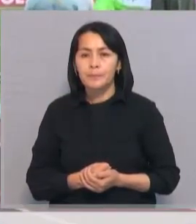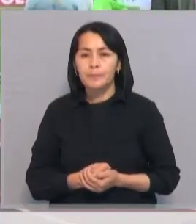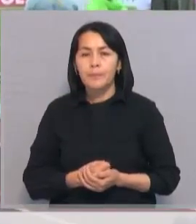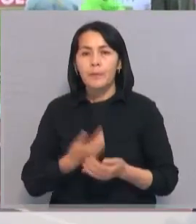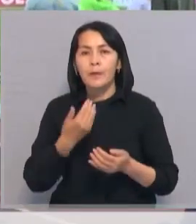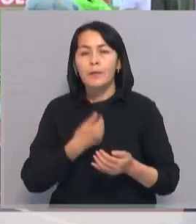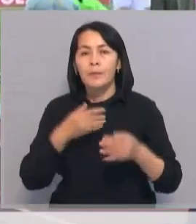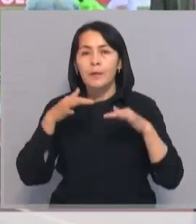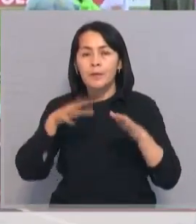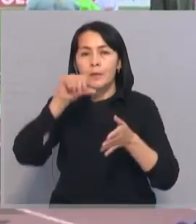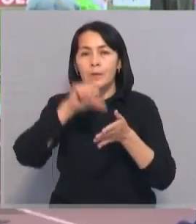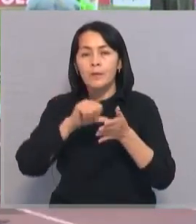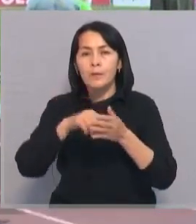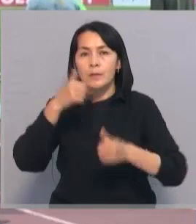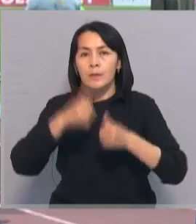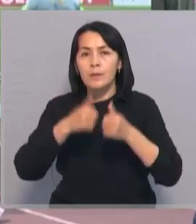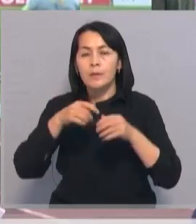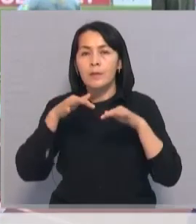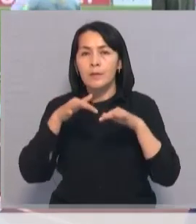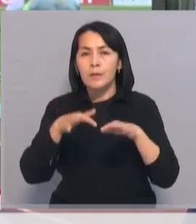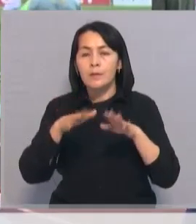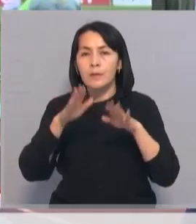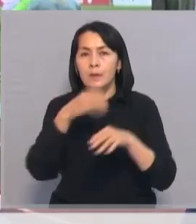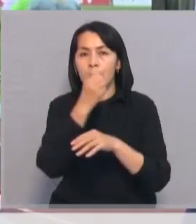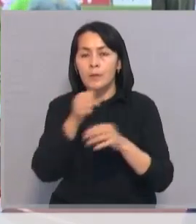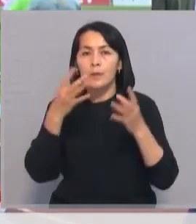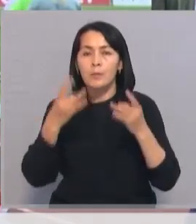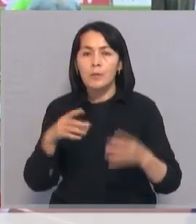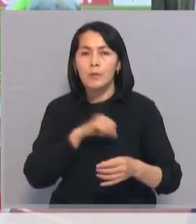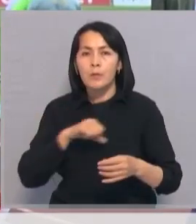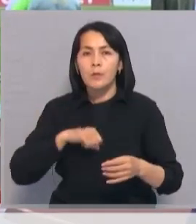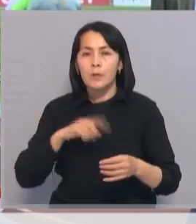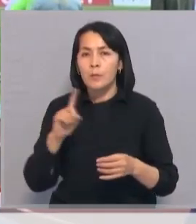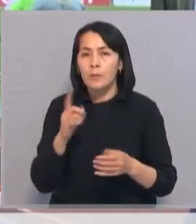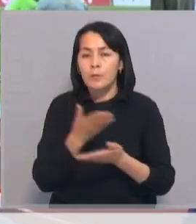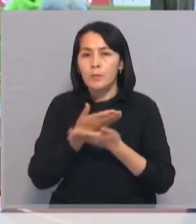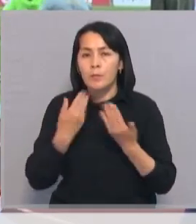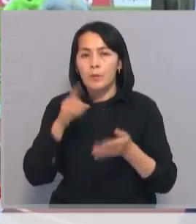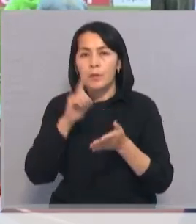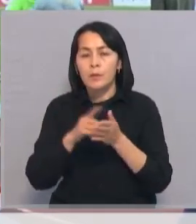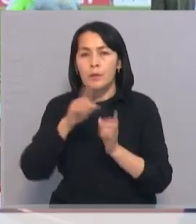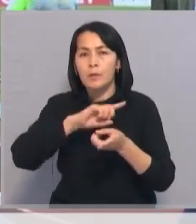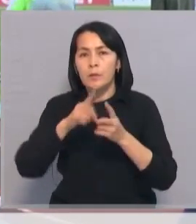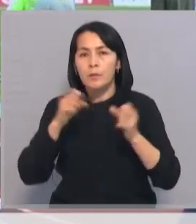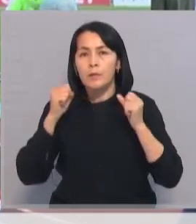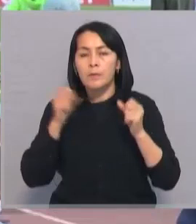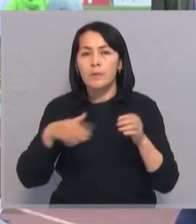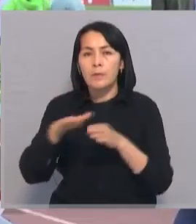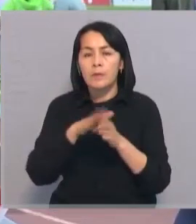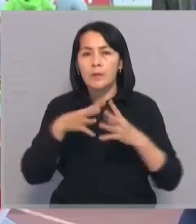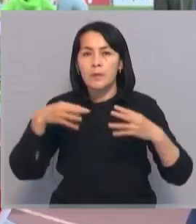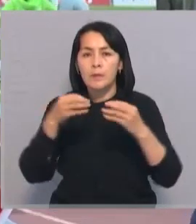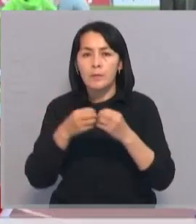Мы решили принять участие в марафоне, решили не ради побед, а просто для себя. Почему нет? Важно заниматься спортом, нужно всей семьей